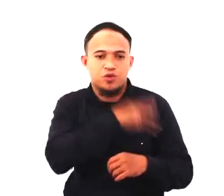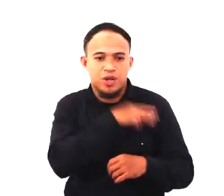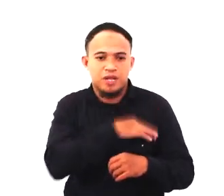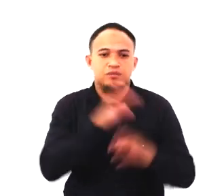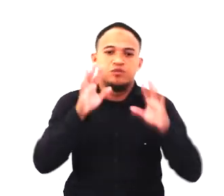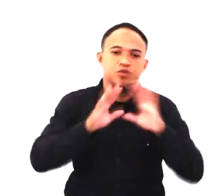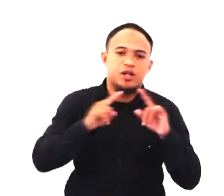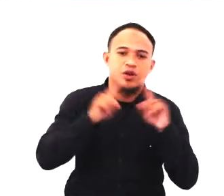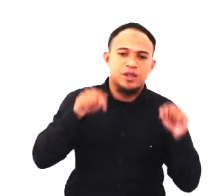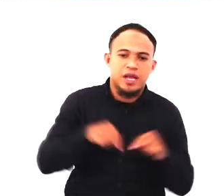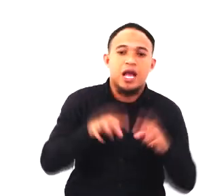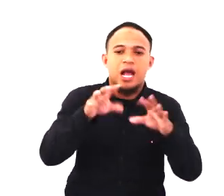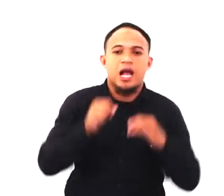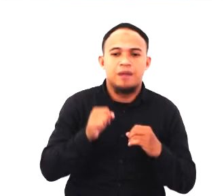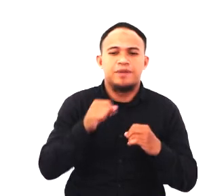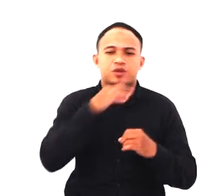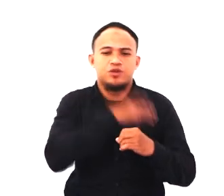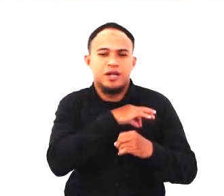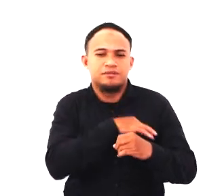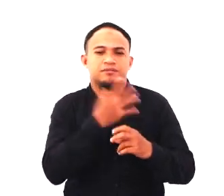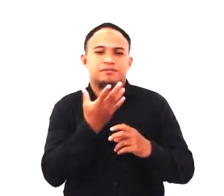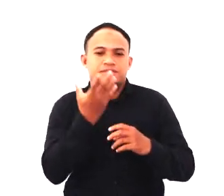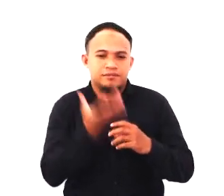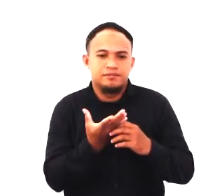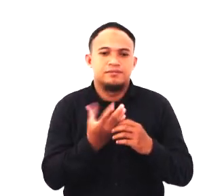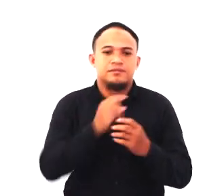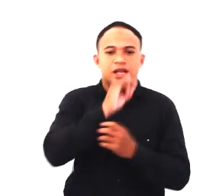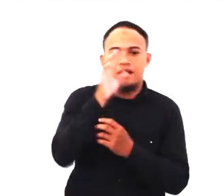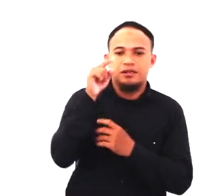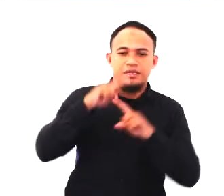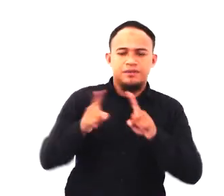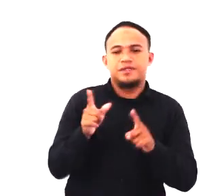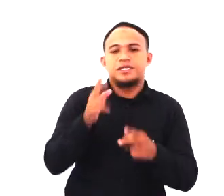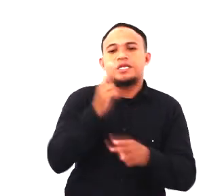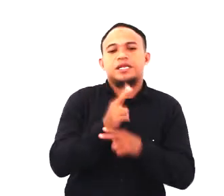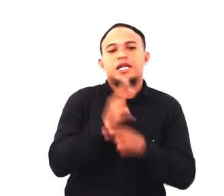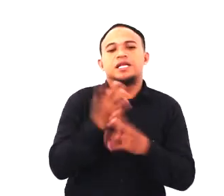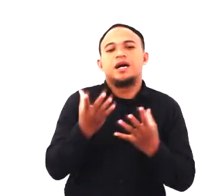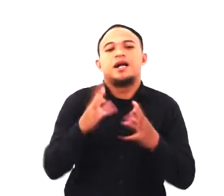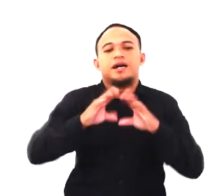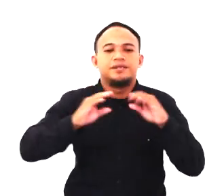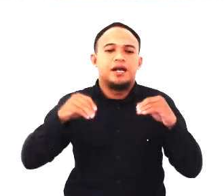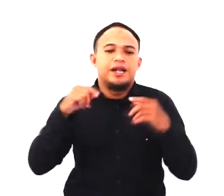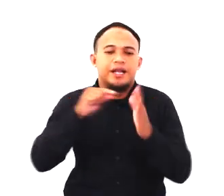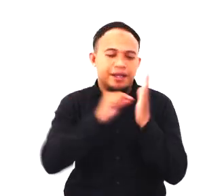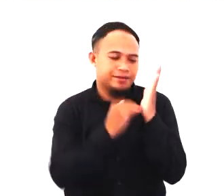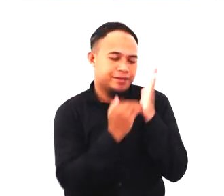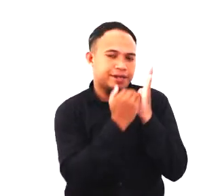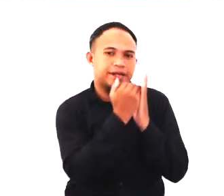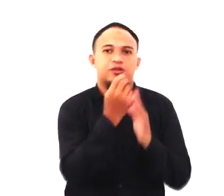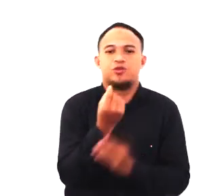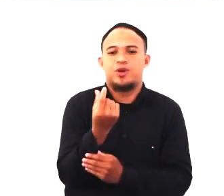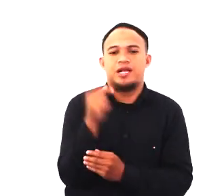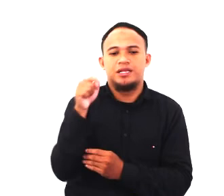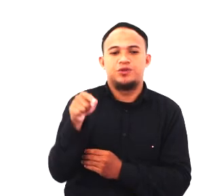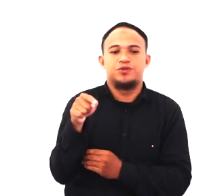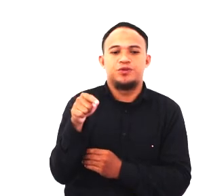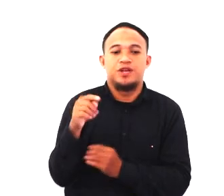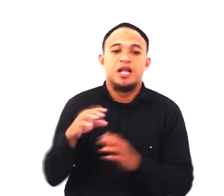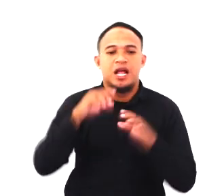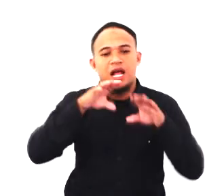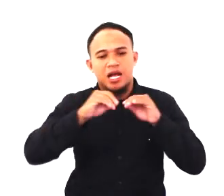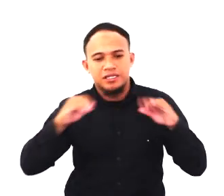hanya kontraktor yang ambil untung untuk gede di situ dan lain-lain, tapi tidak memperhatikan kualitas pekerjaan